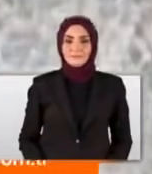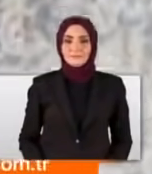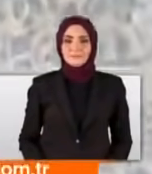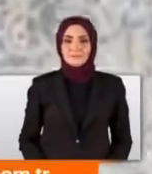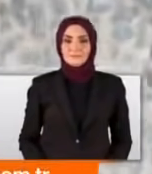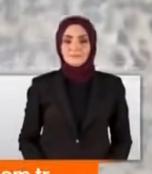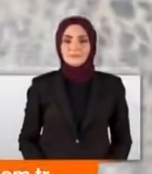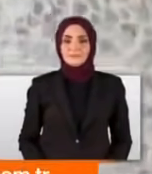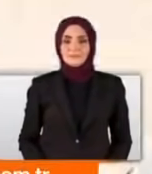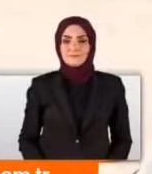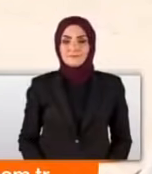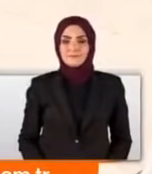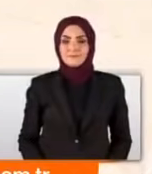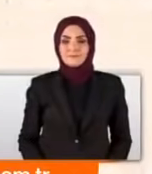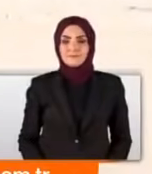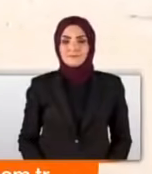Biz de